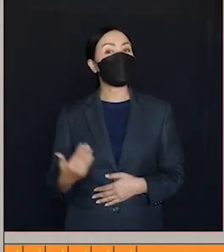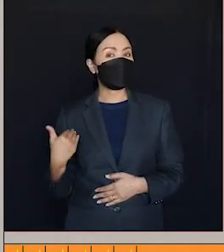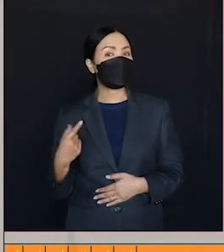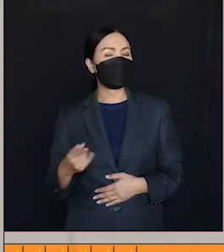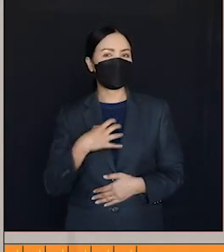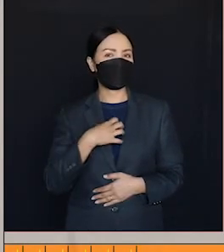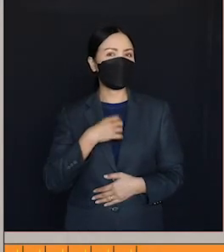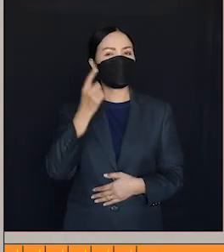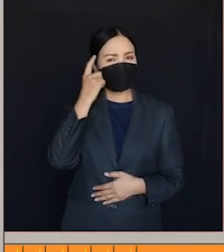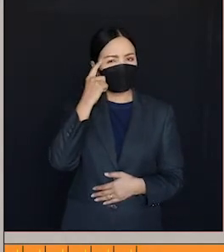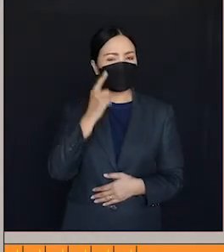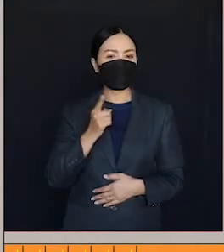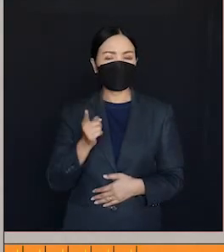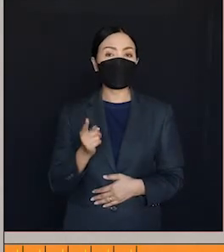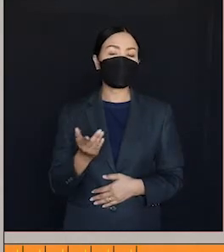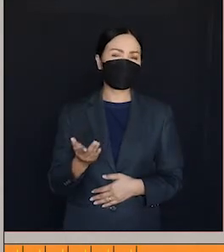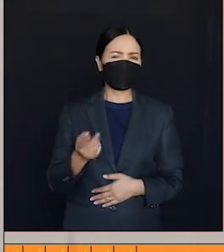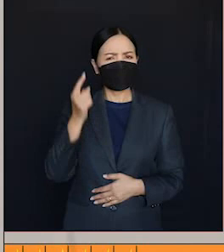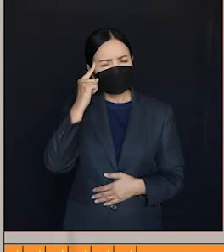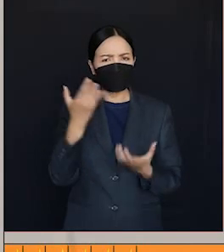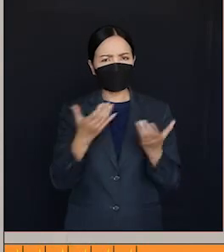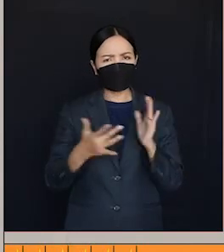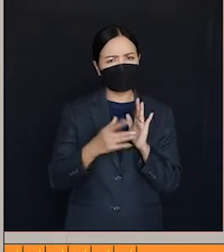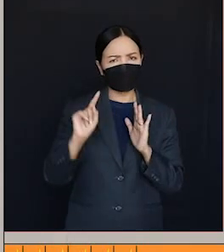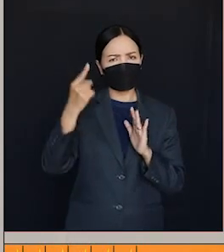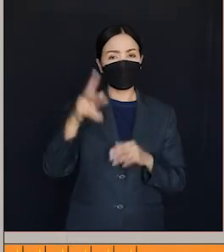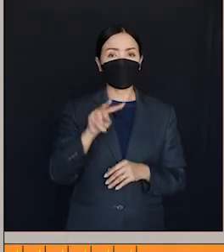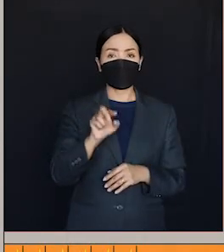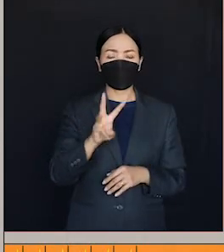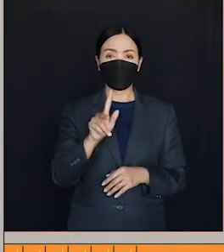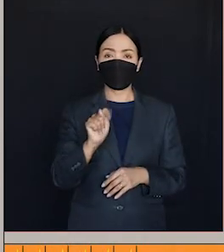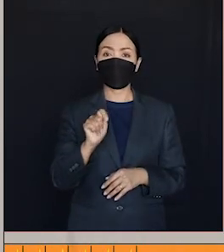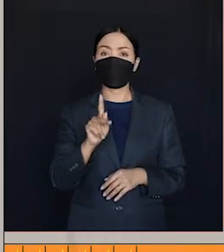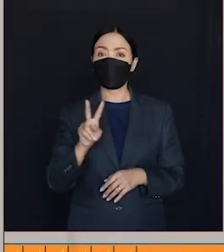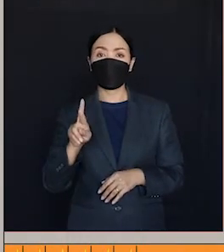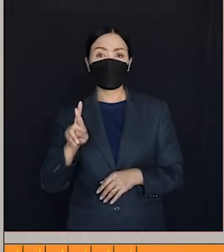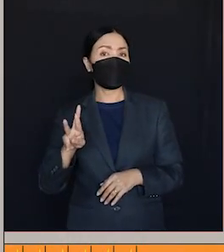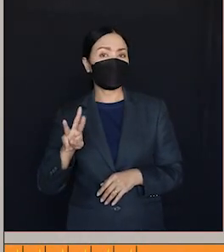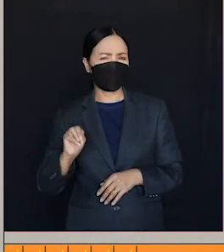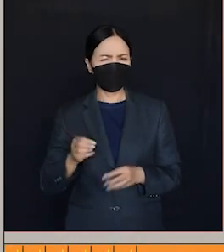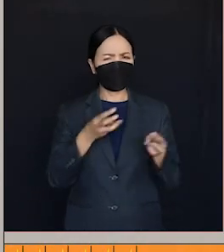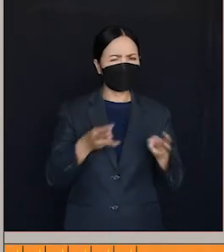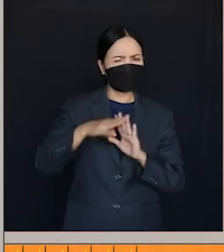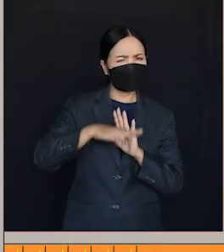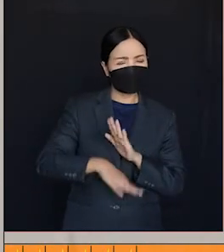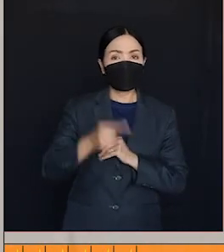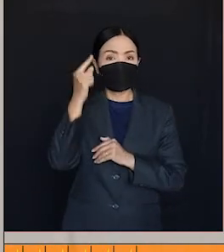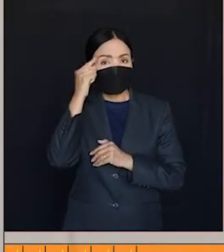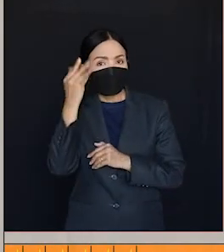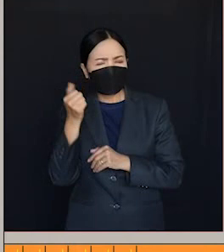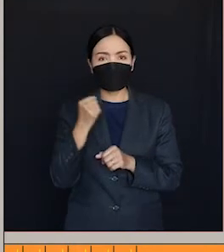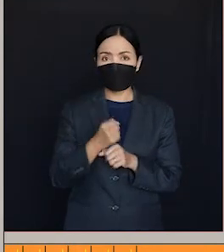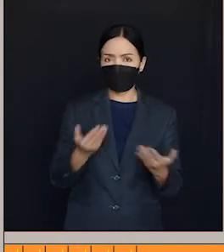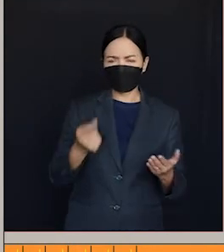ยที่อยากรู้ค่ะก็คือว่าเวลาที่เราคิดนวัตกรรมอะไรขึ้นมาหรือโปรแกรมอะไรขึ้นมาอย่างเงี้ยเรามีหลักวิธีการคิดยังไงคะห